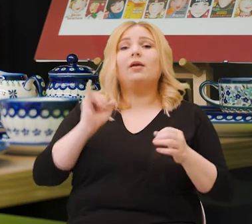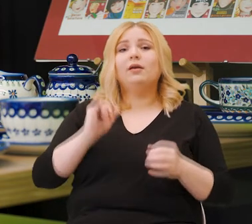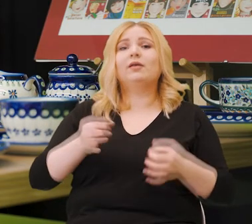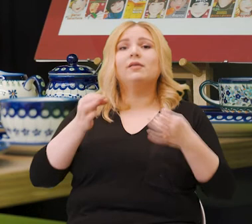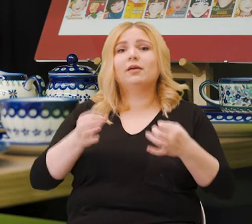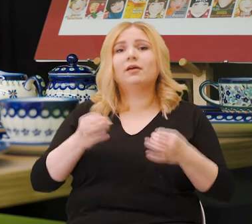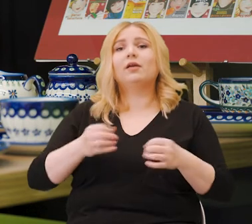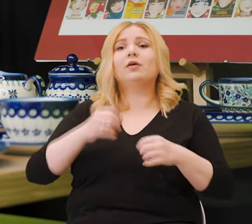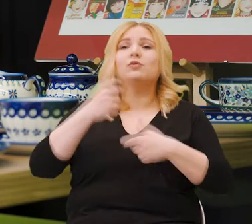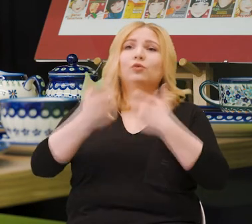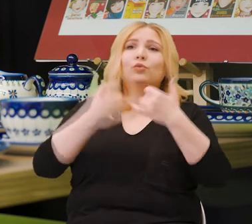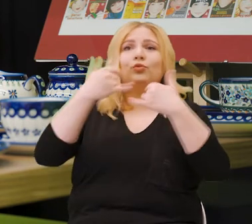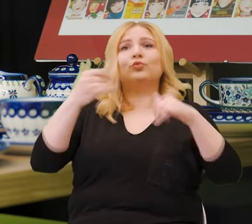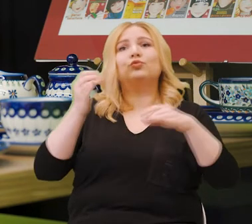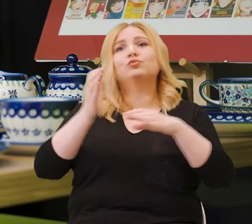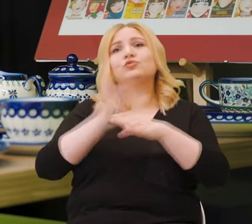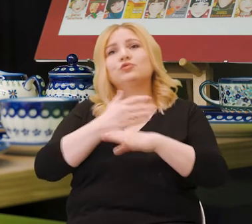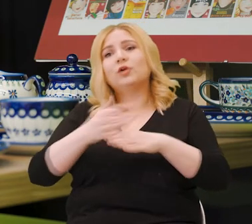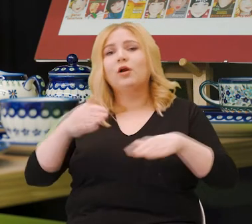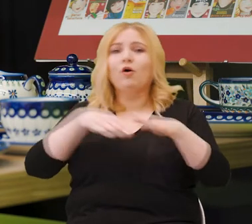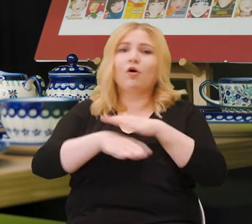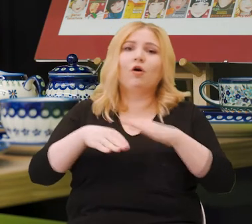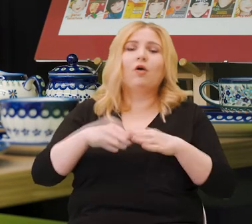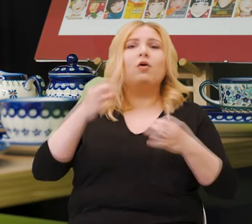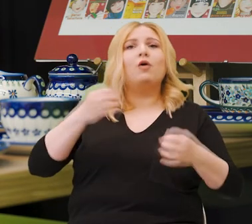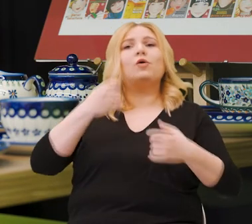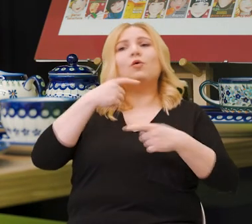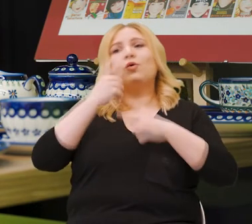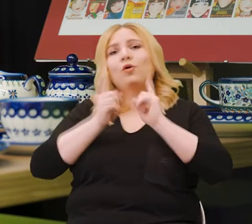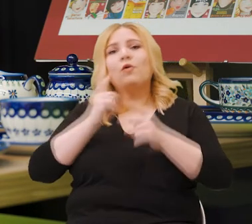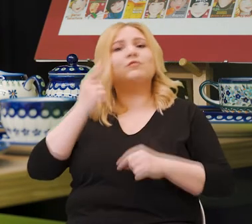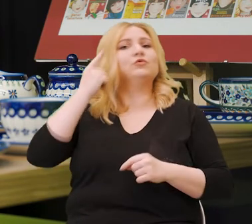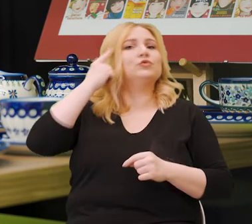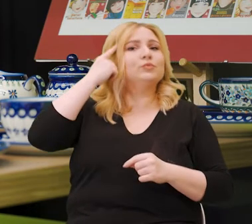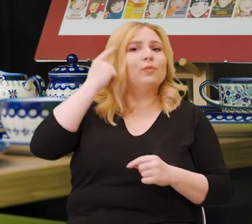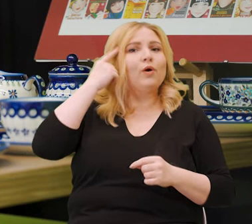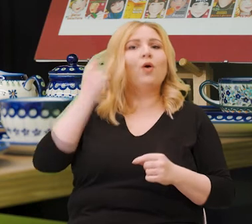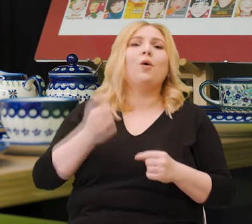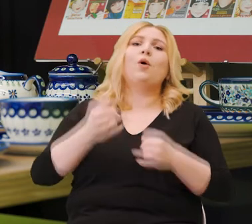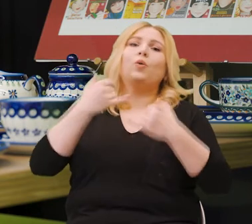No i zaczęło się wspominanie. Poodpinaliśmy wszystko po kolei,